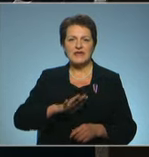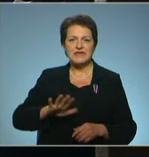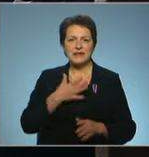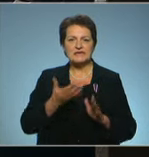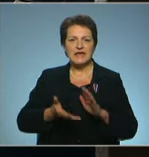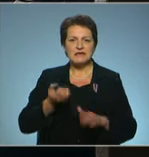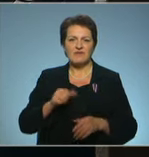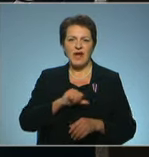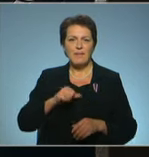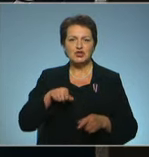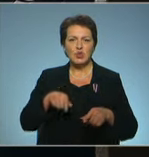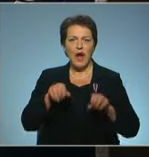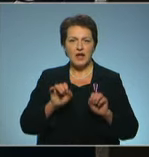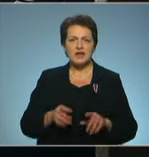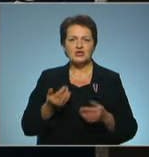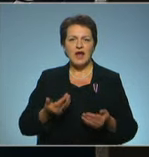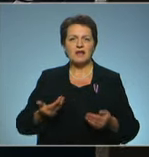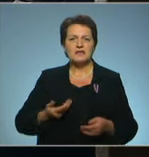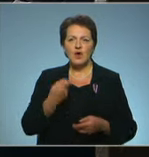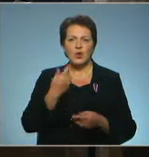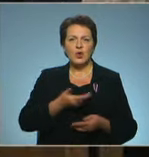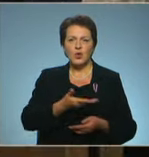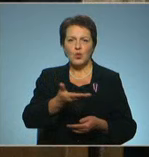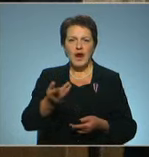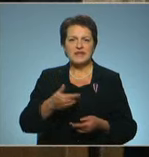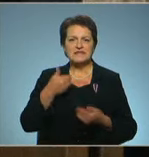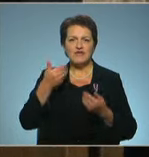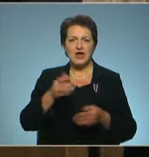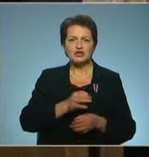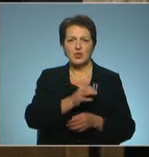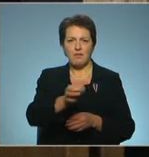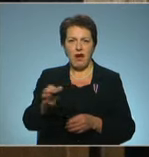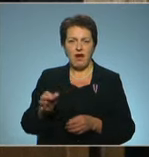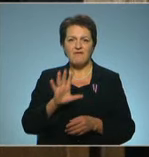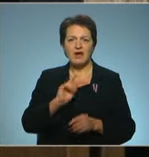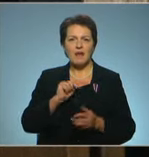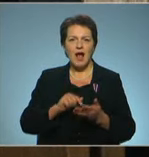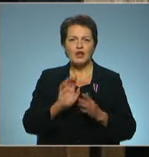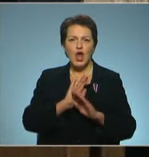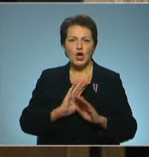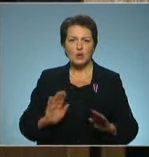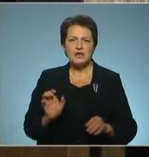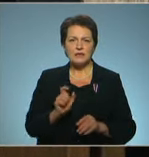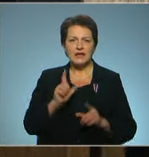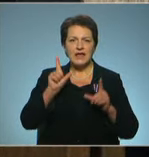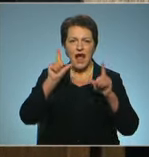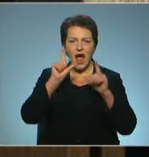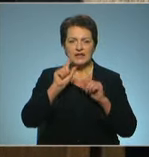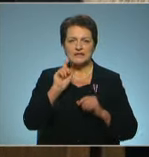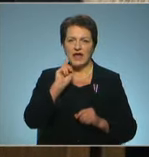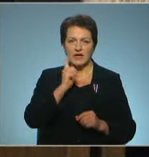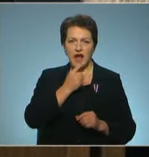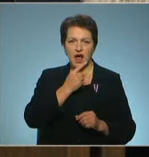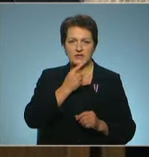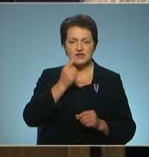paši to atstājuši un tagad dzīvo kurkurais svešumā, varam kādā klusā brīdī aizvērt acis,